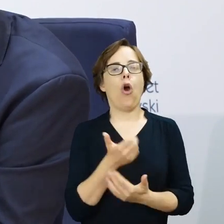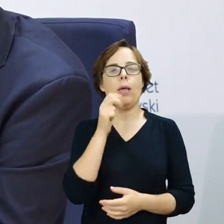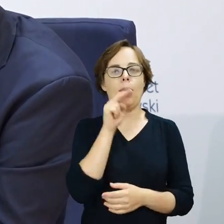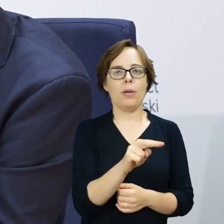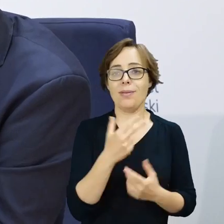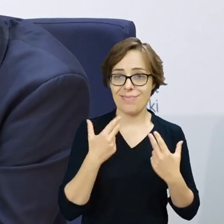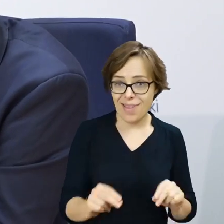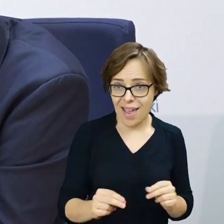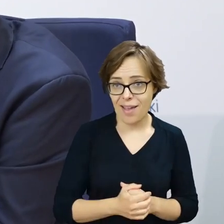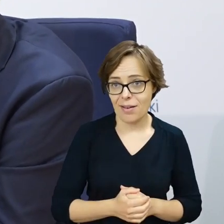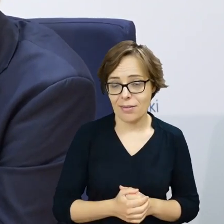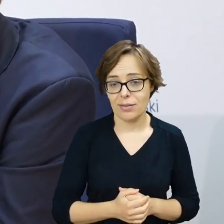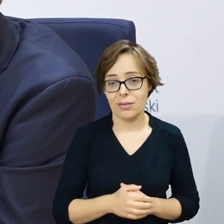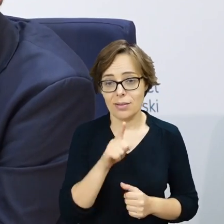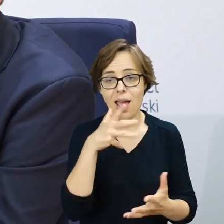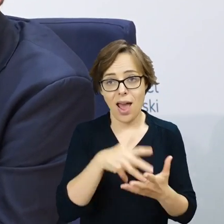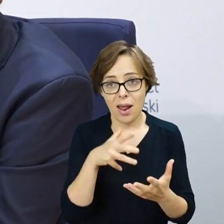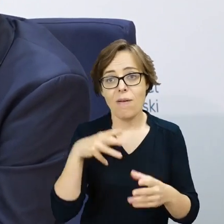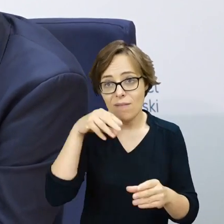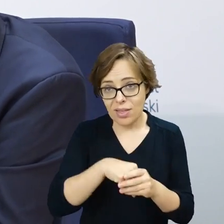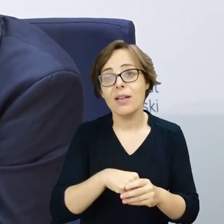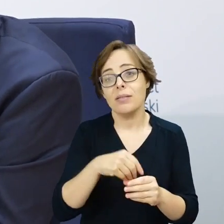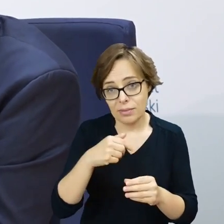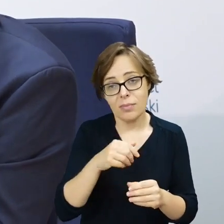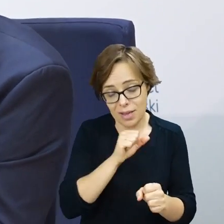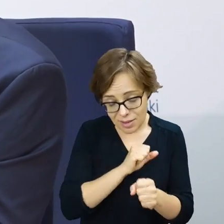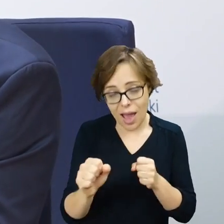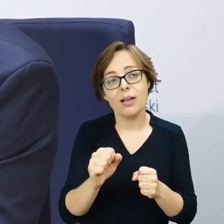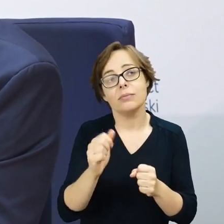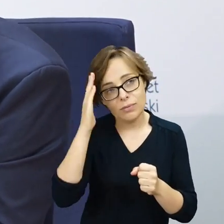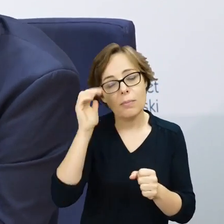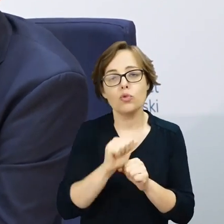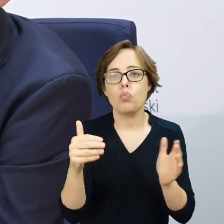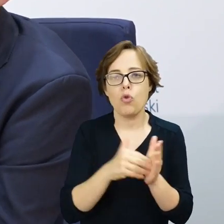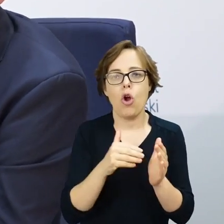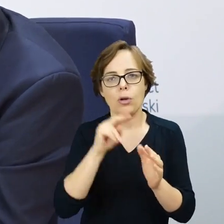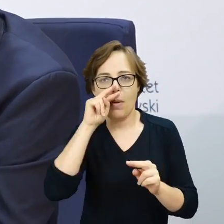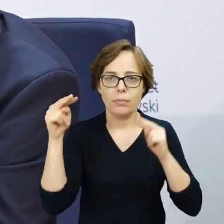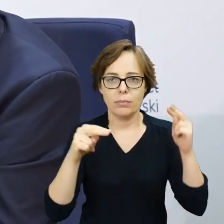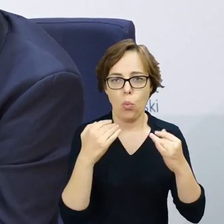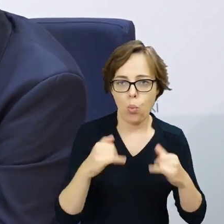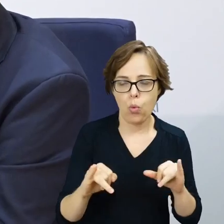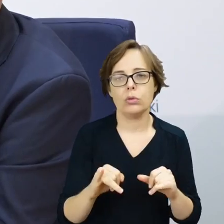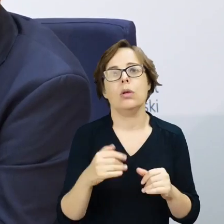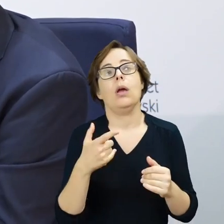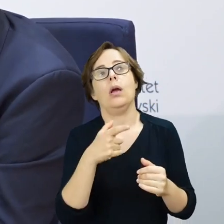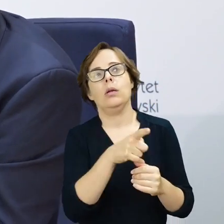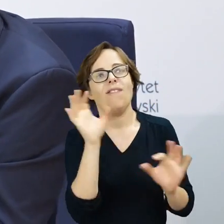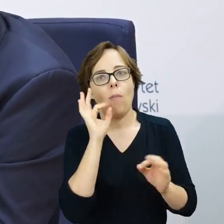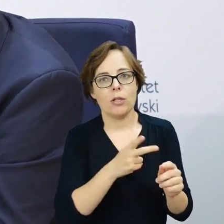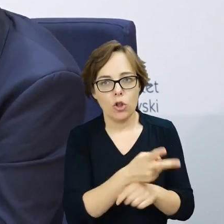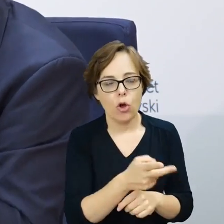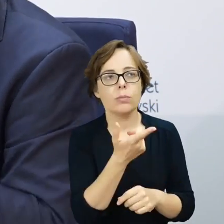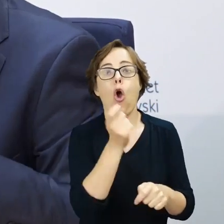raport, który uwzględnia potrzeby pogodzenia różnych wartości. Dostępu do informacji, kontroli nad służbami,